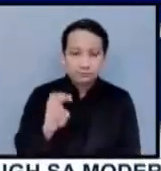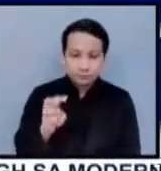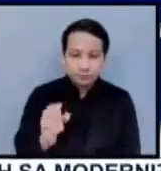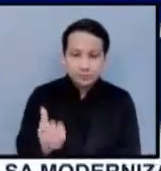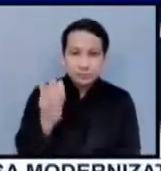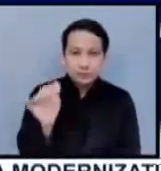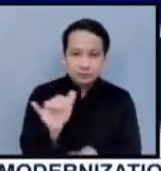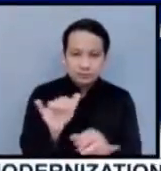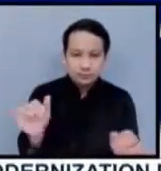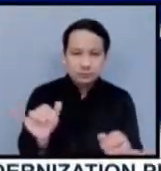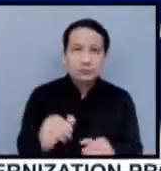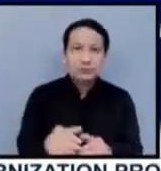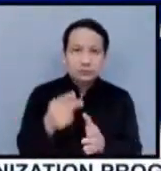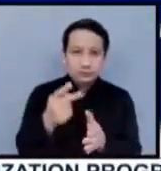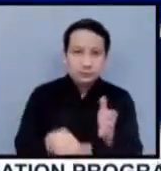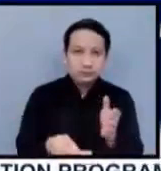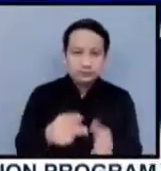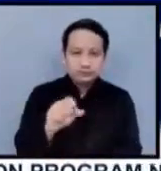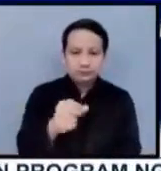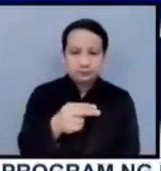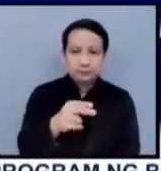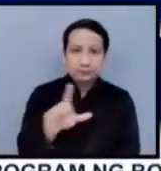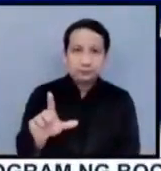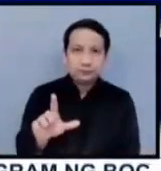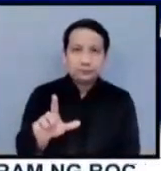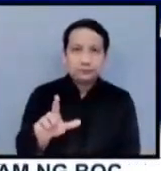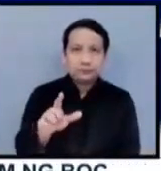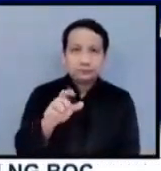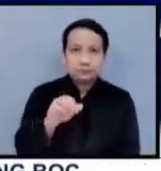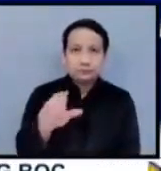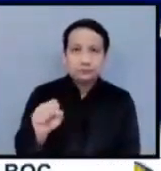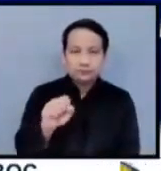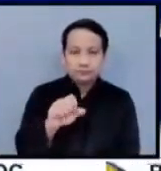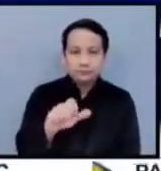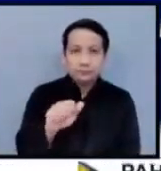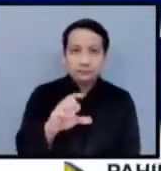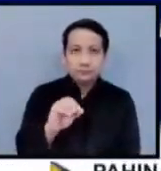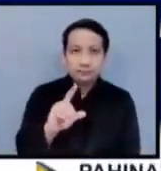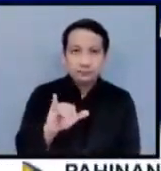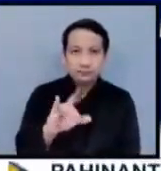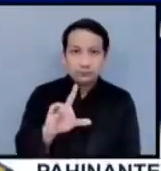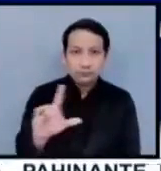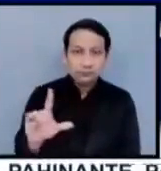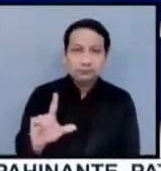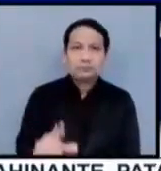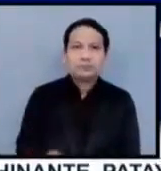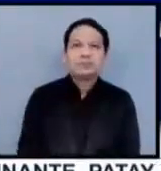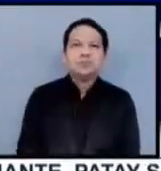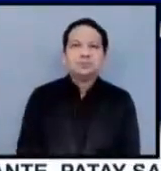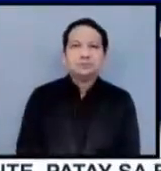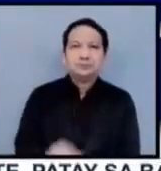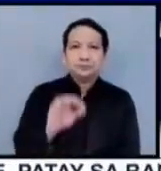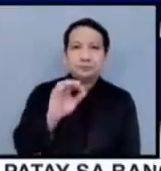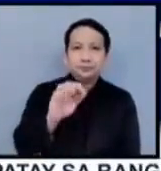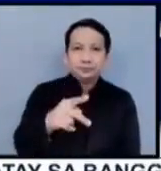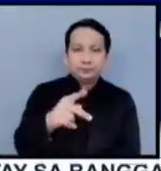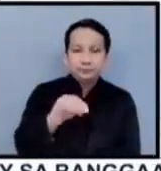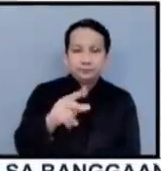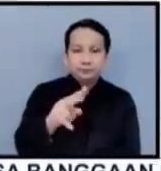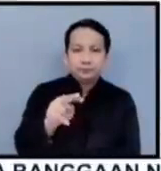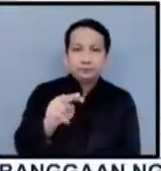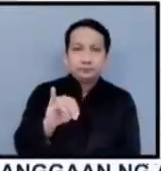kaparehong presyo ang Shell, Petron, Flying V, Sea Oil, Jetty Petroleum, Phoenix, PTT Philippines at Petrogas.